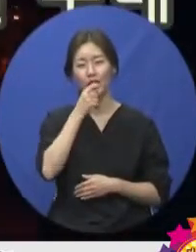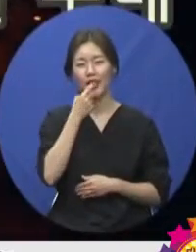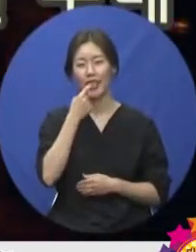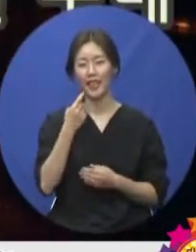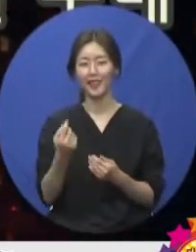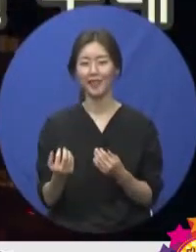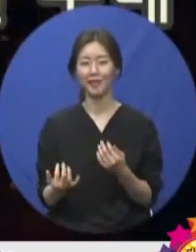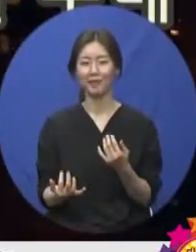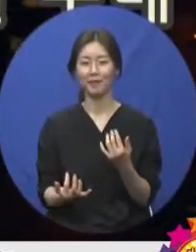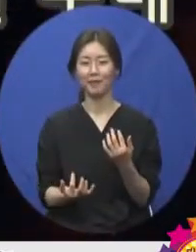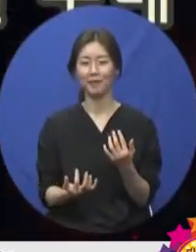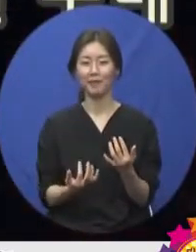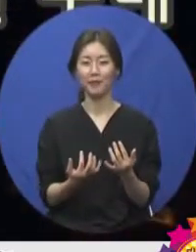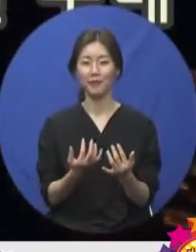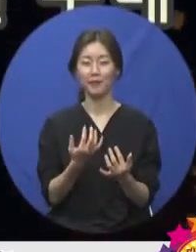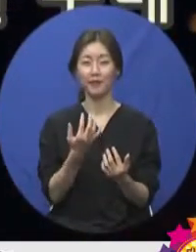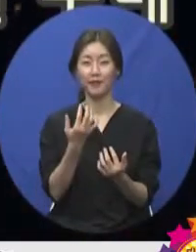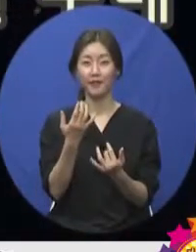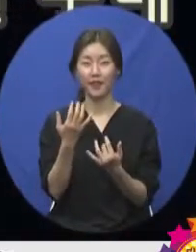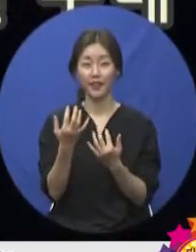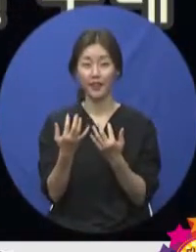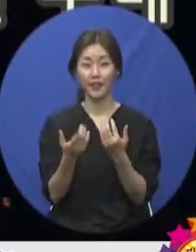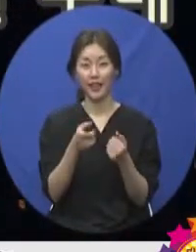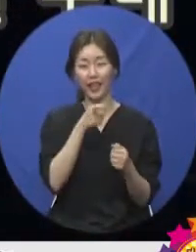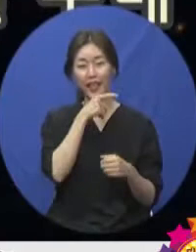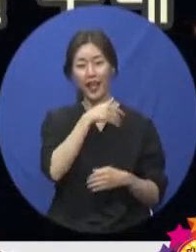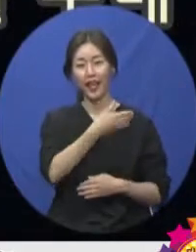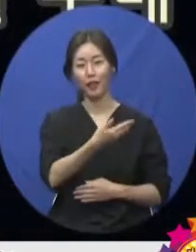물 한 개 피